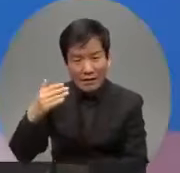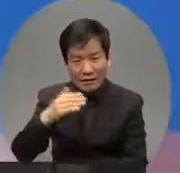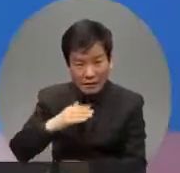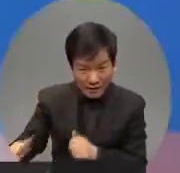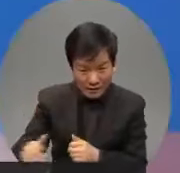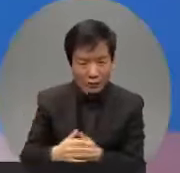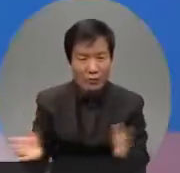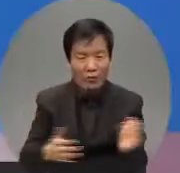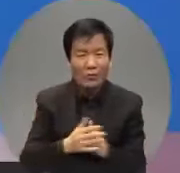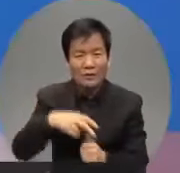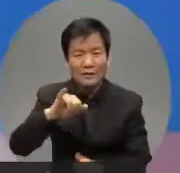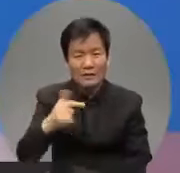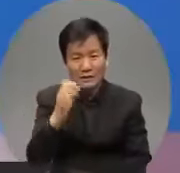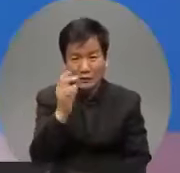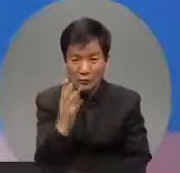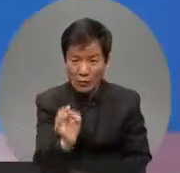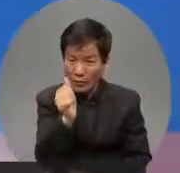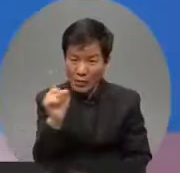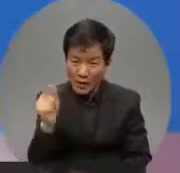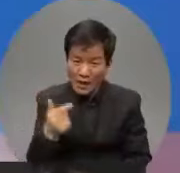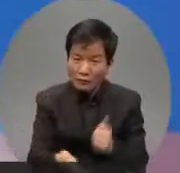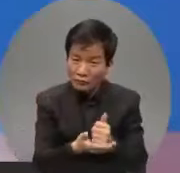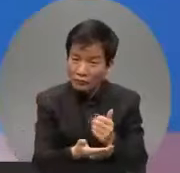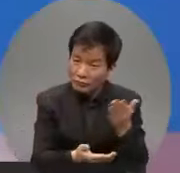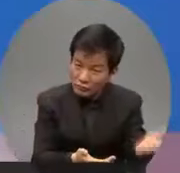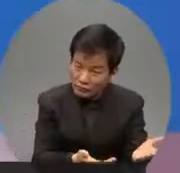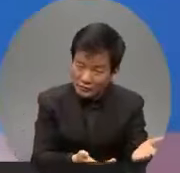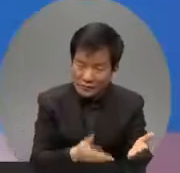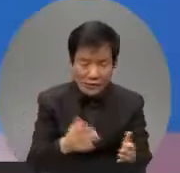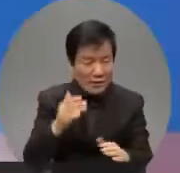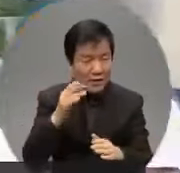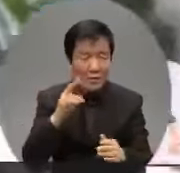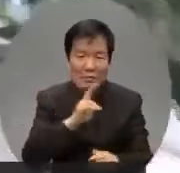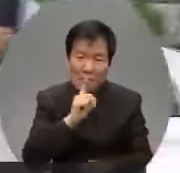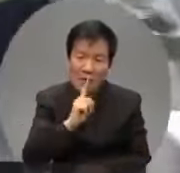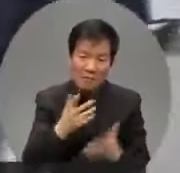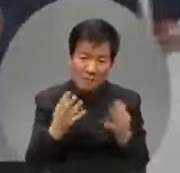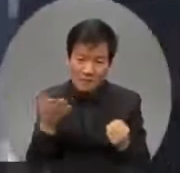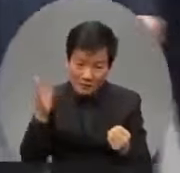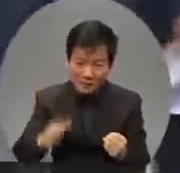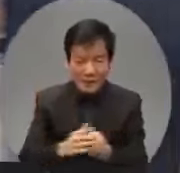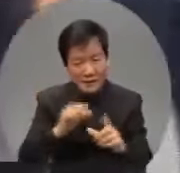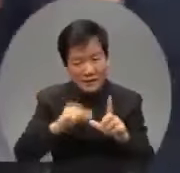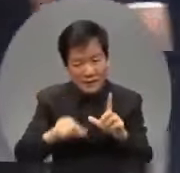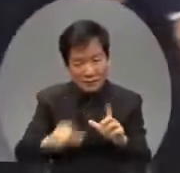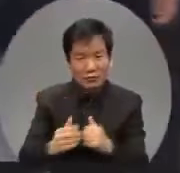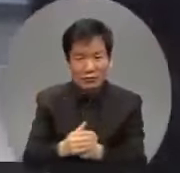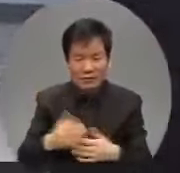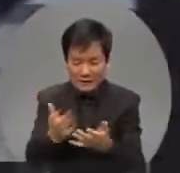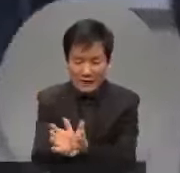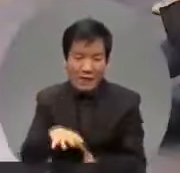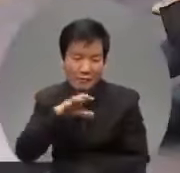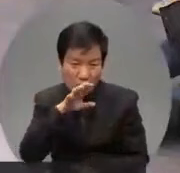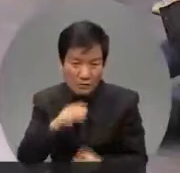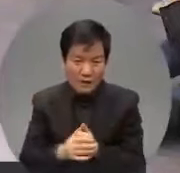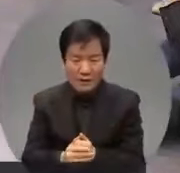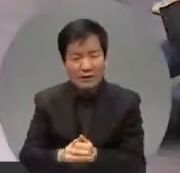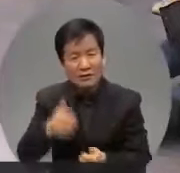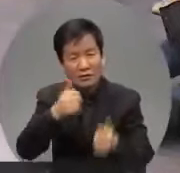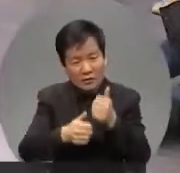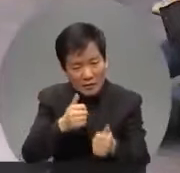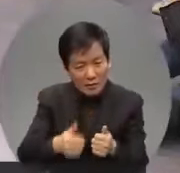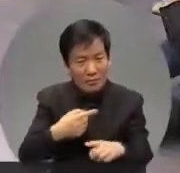신용한 청원 출마로 정리된 것이라는 관측이 유력하게 나오고 있는 가운데 일각에서는 당내 반발이나 본선 경쟁력